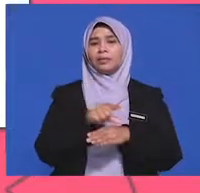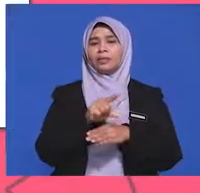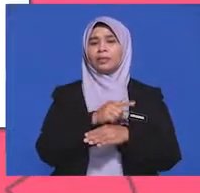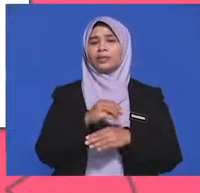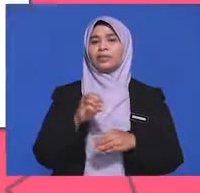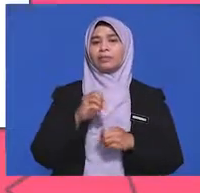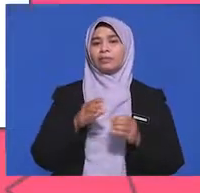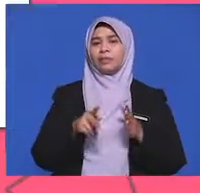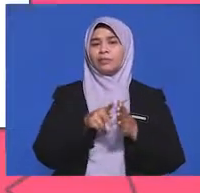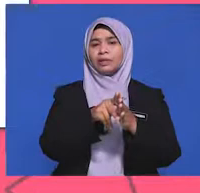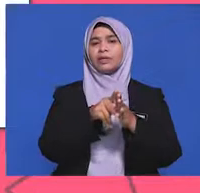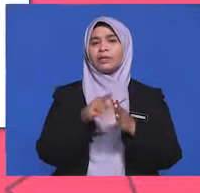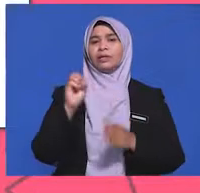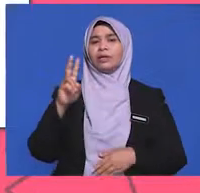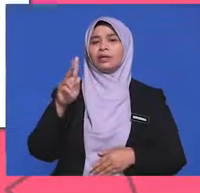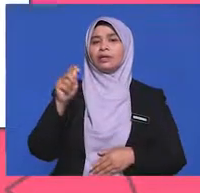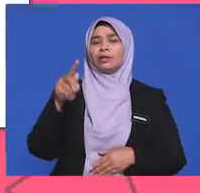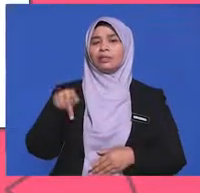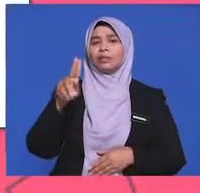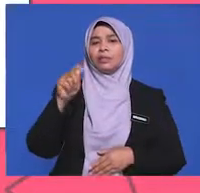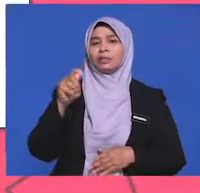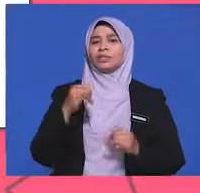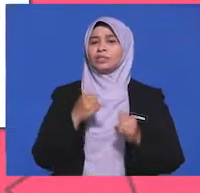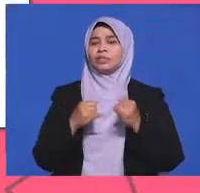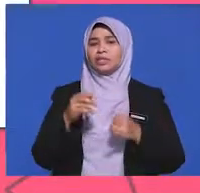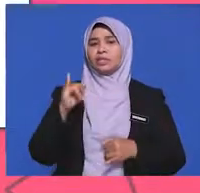menerima input nilai pi dari pengguna dan